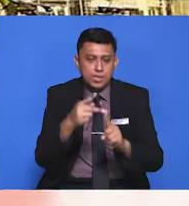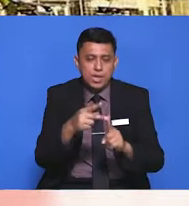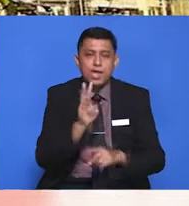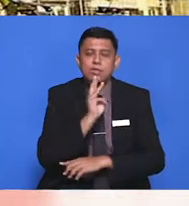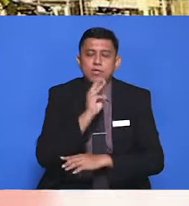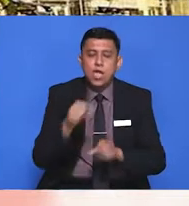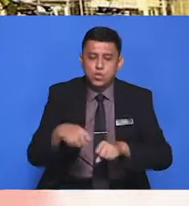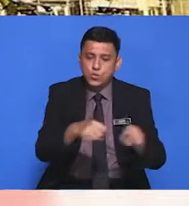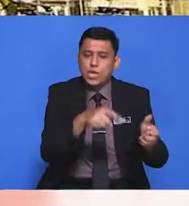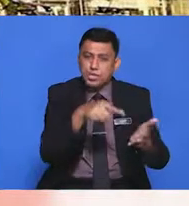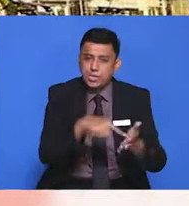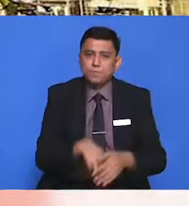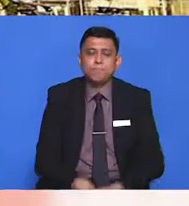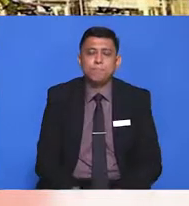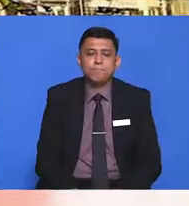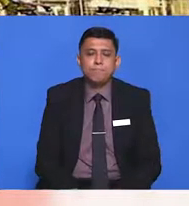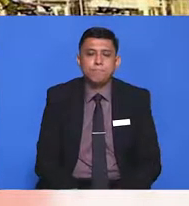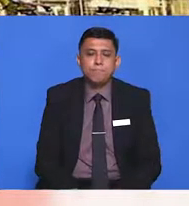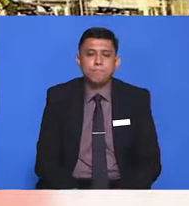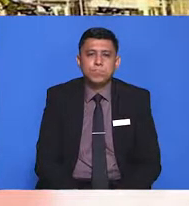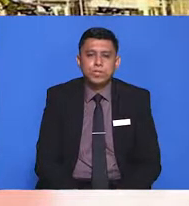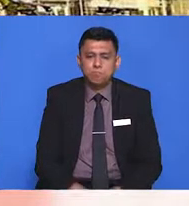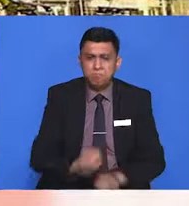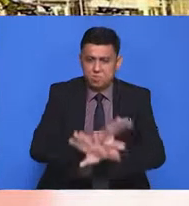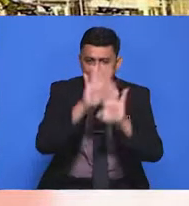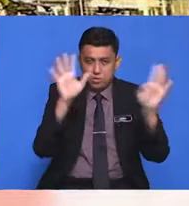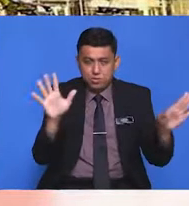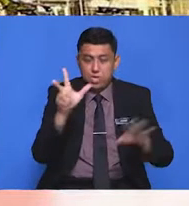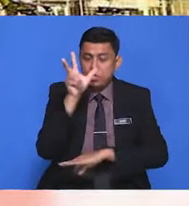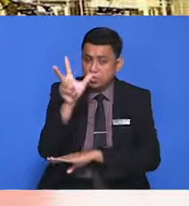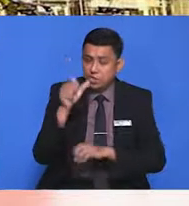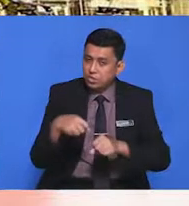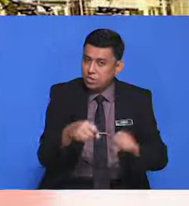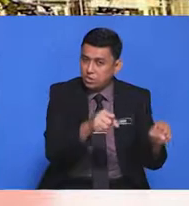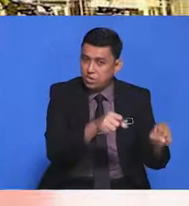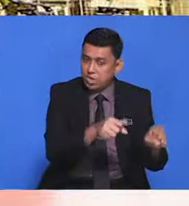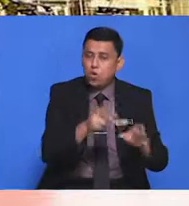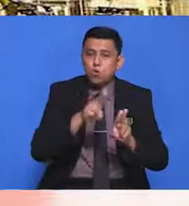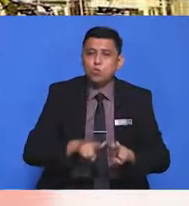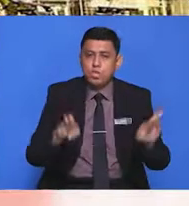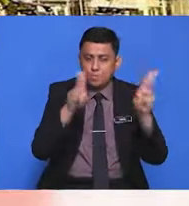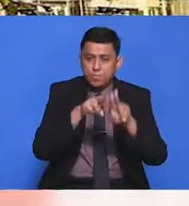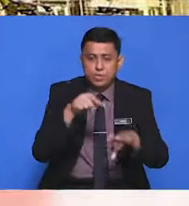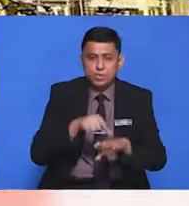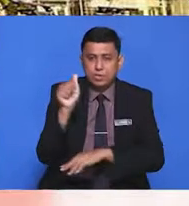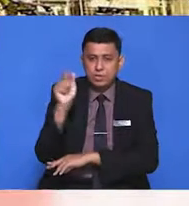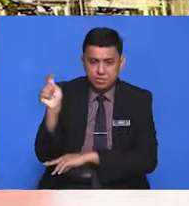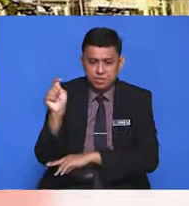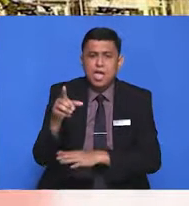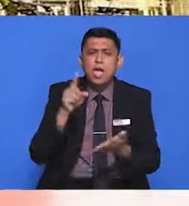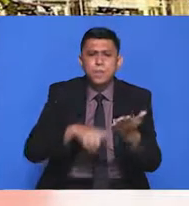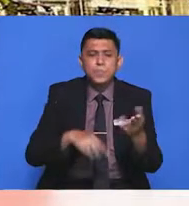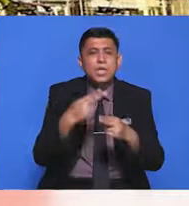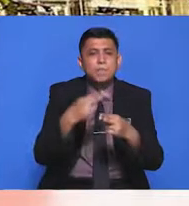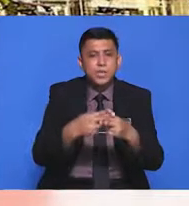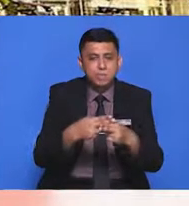mereka. Murid-murid, sebentar tadi cikgu telah menerangkan tiga sungai utama di Asia Tenggara. Apakah nama bagi sungai-sungai